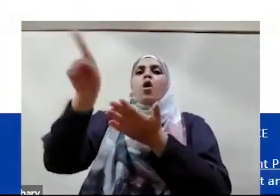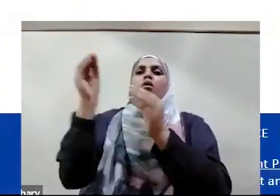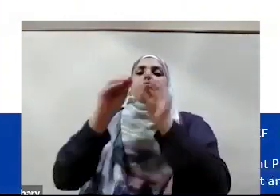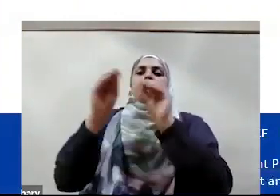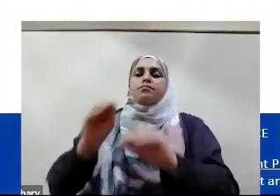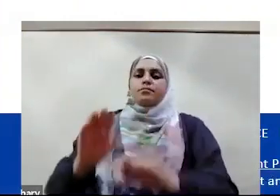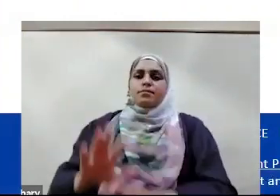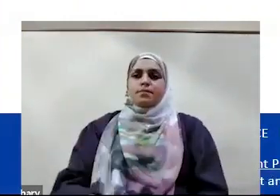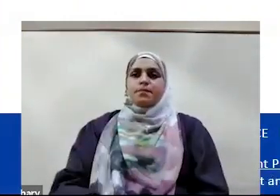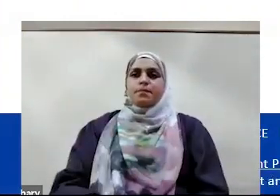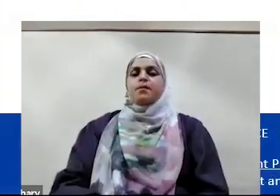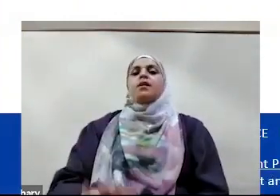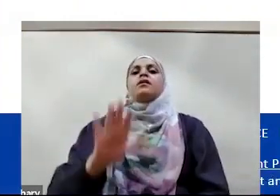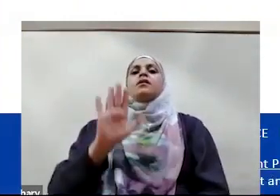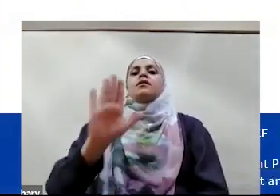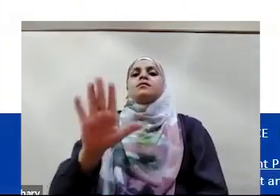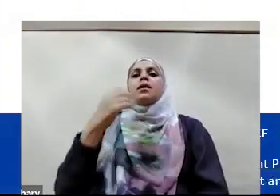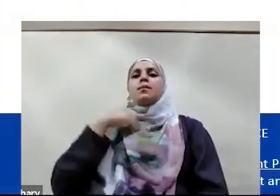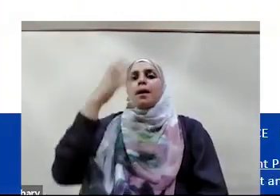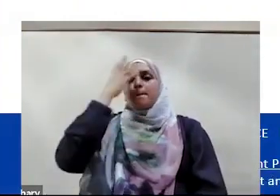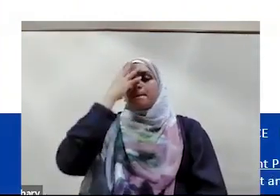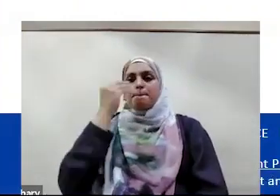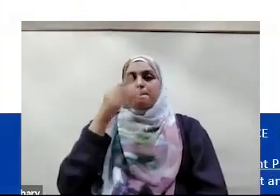طيب منحة الفنون دي